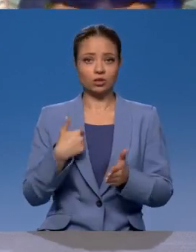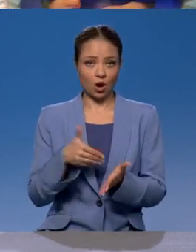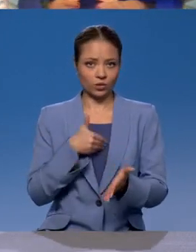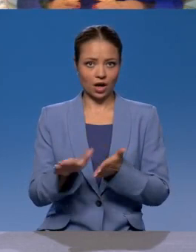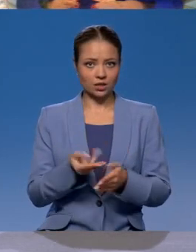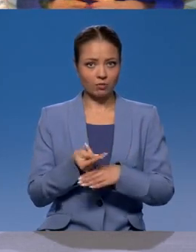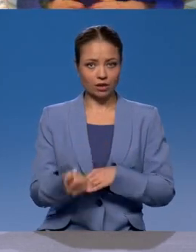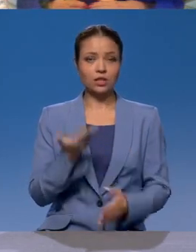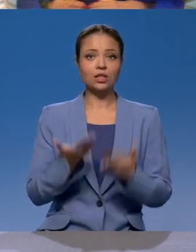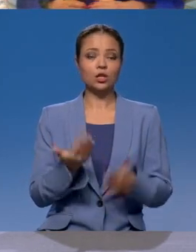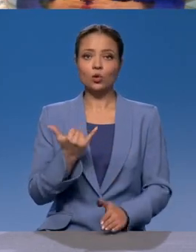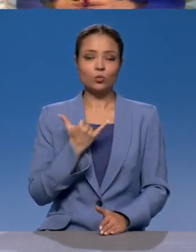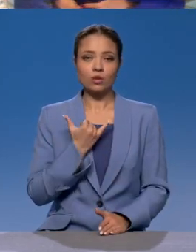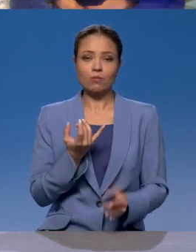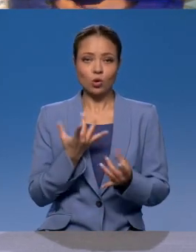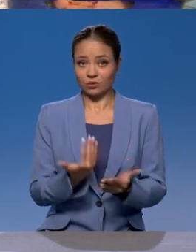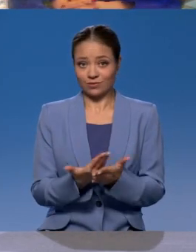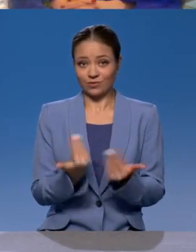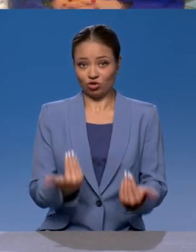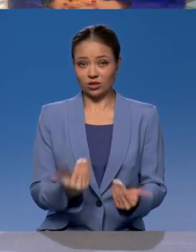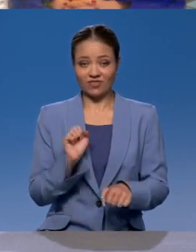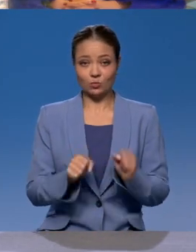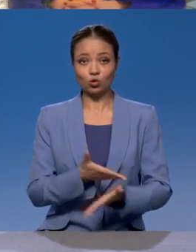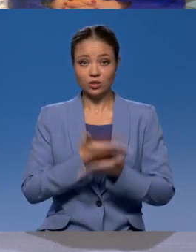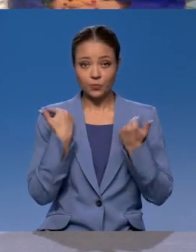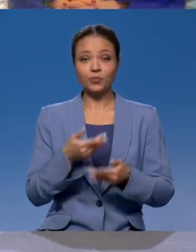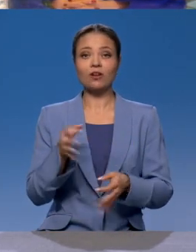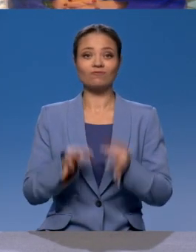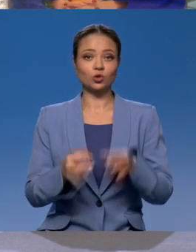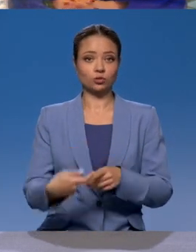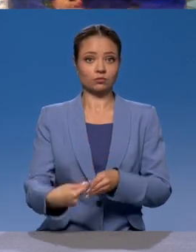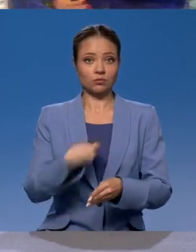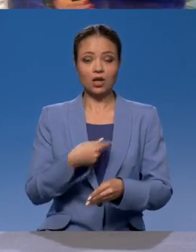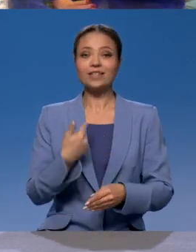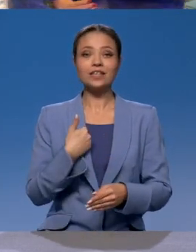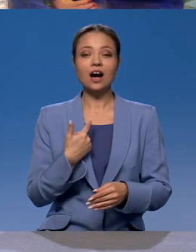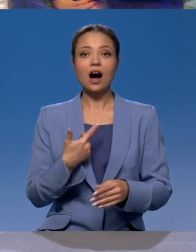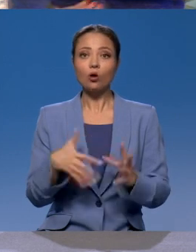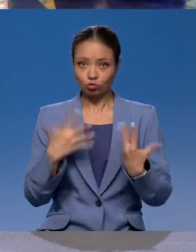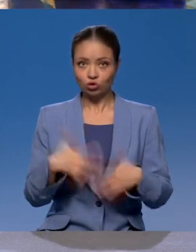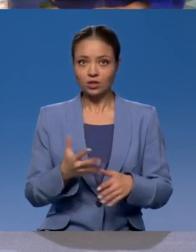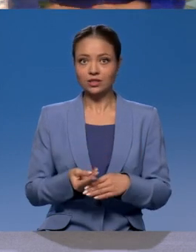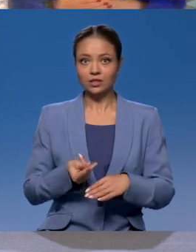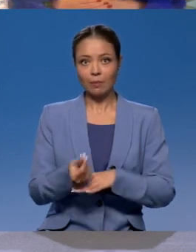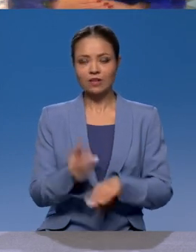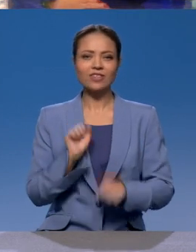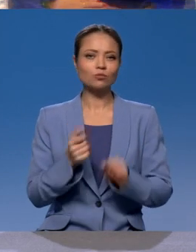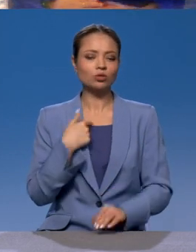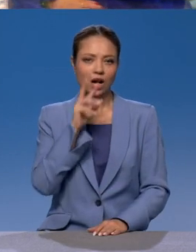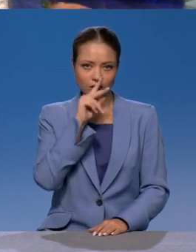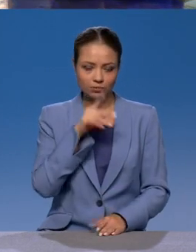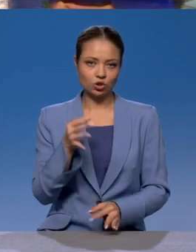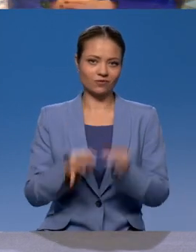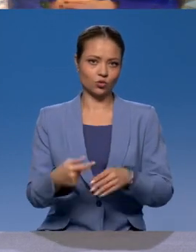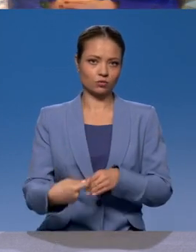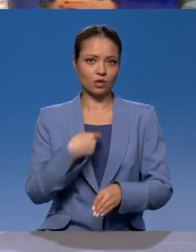меня просто нет на сегодняшний день возможности, на меня подали в суд. Я никогда не... А я уже заплатила. Может, ошибочно подали. Я как